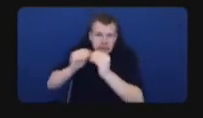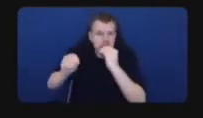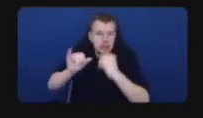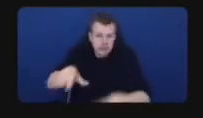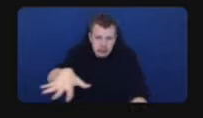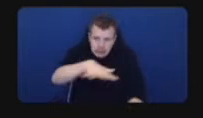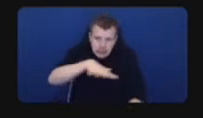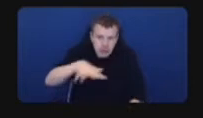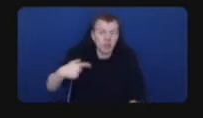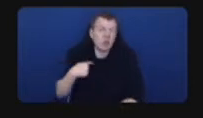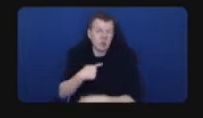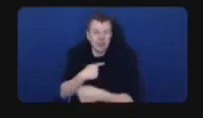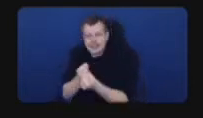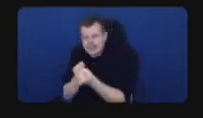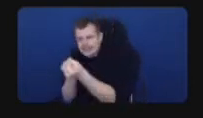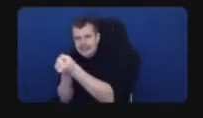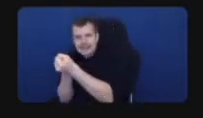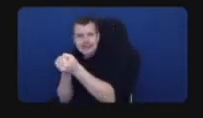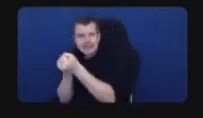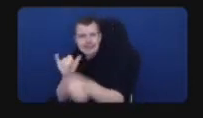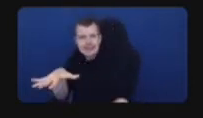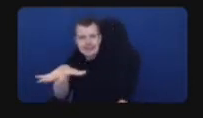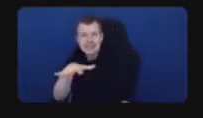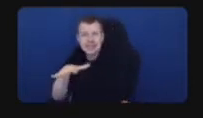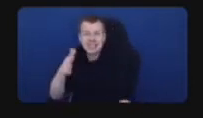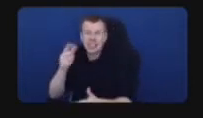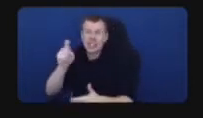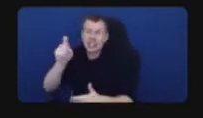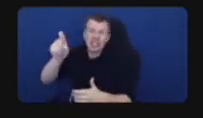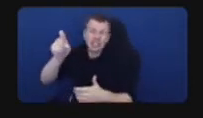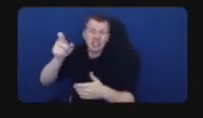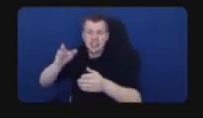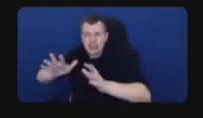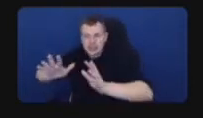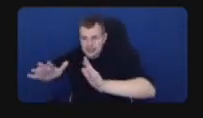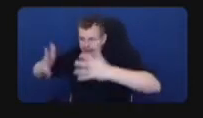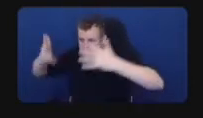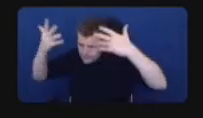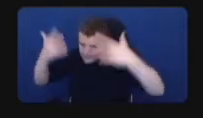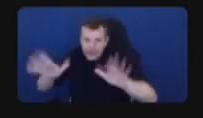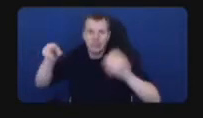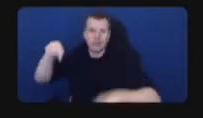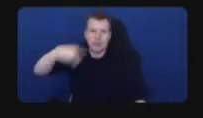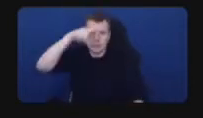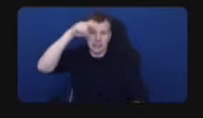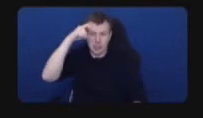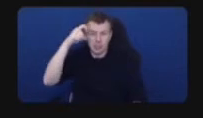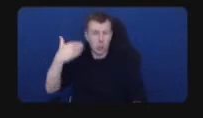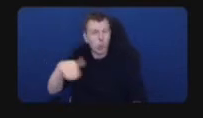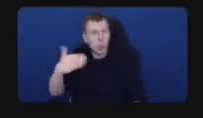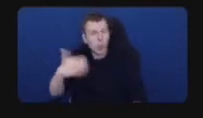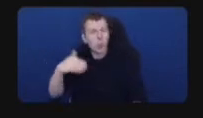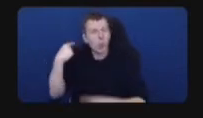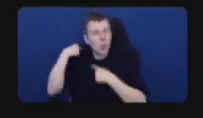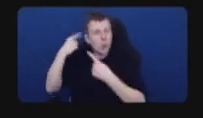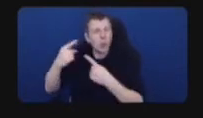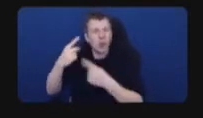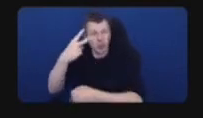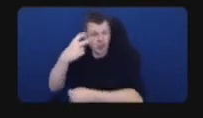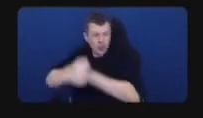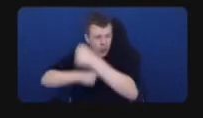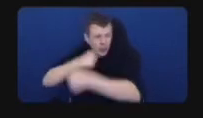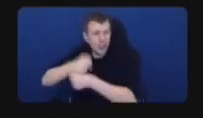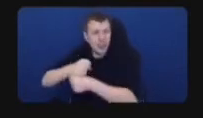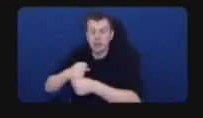我们可以看到，在这种情况发生了之后呢，是， 对于整个区来说需要很多时间